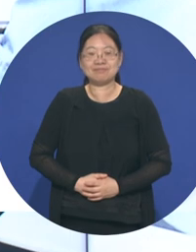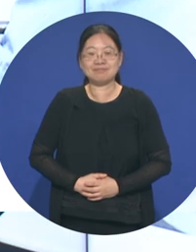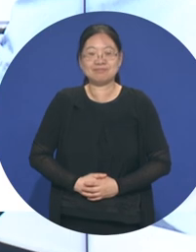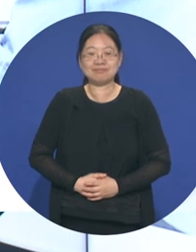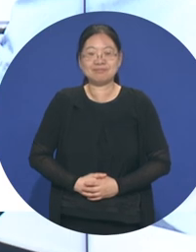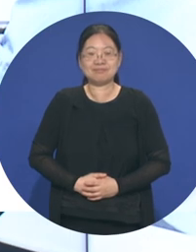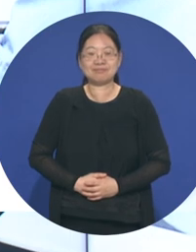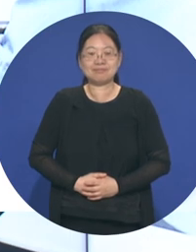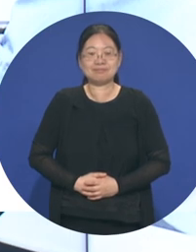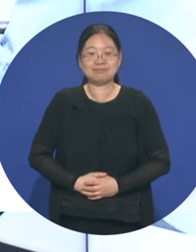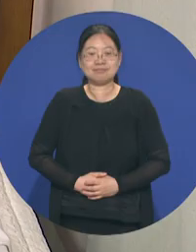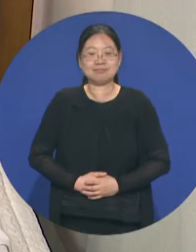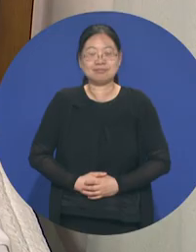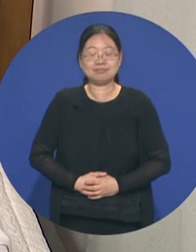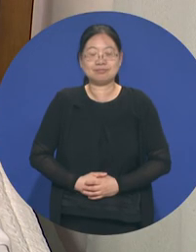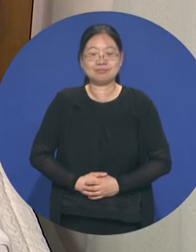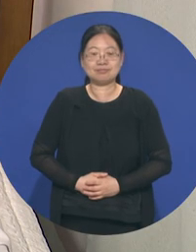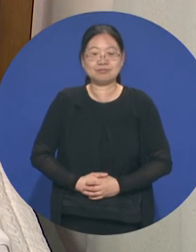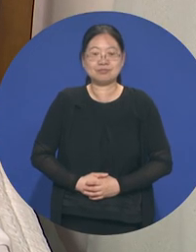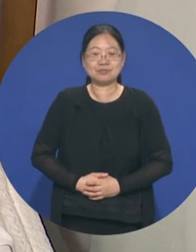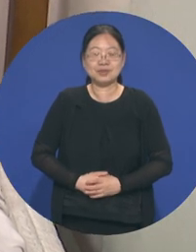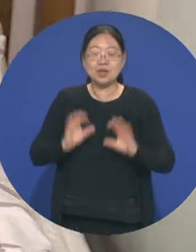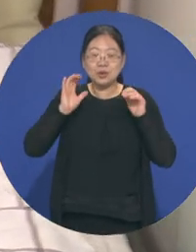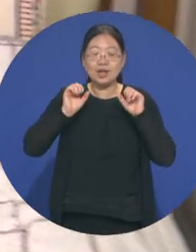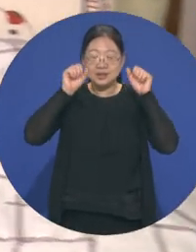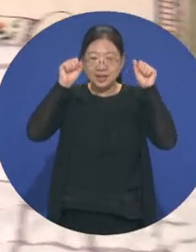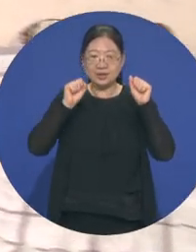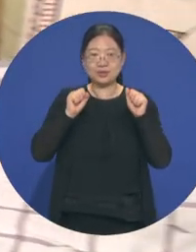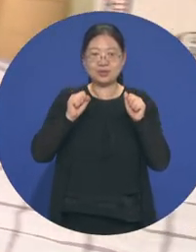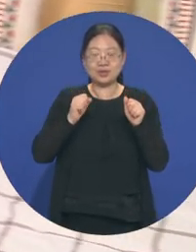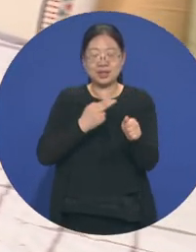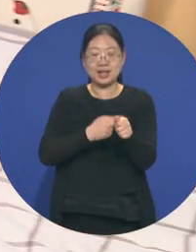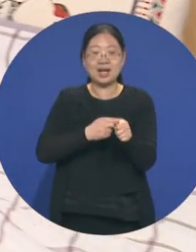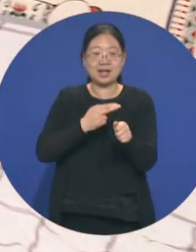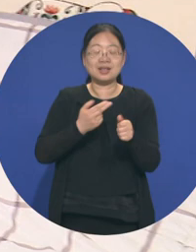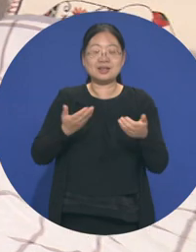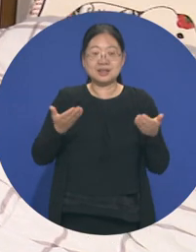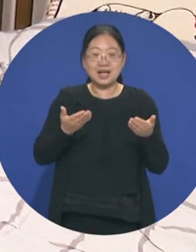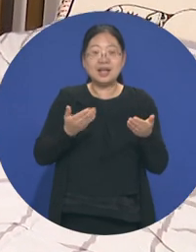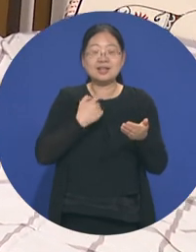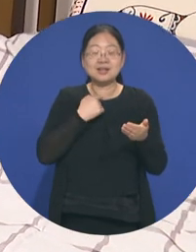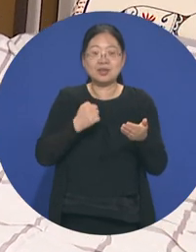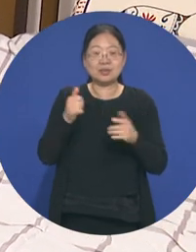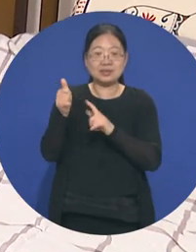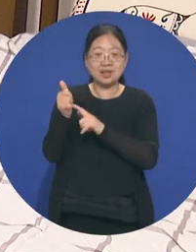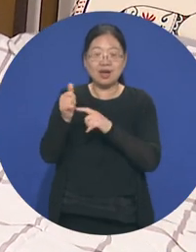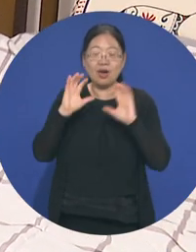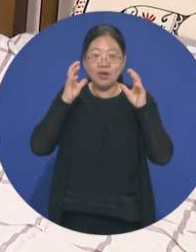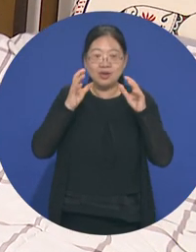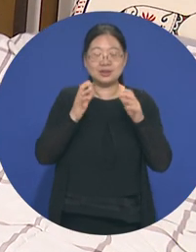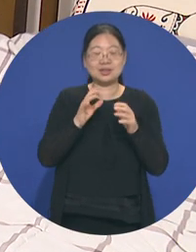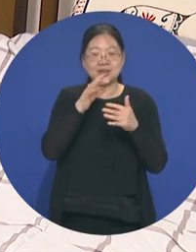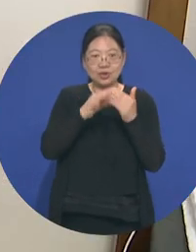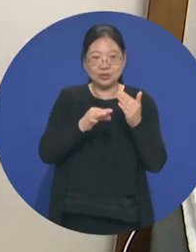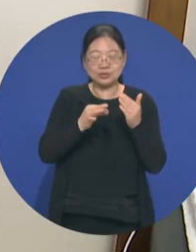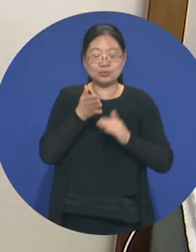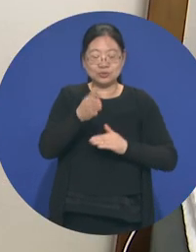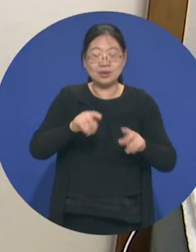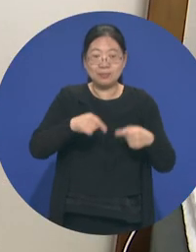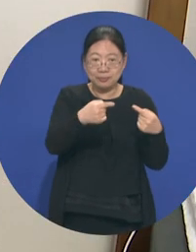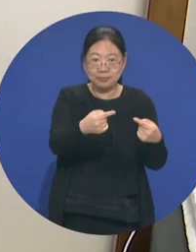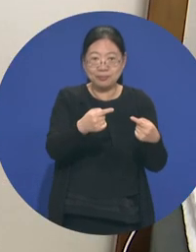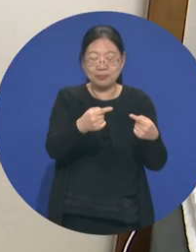함께 들어보시죠 유아체육 강사로 일하던 조정환 씨는 어린이 콘텐츠 분야 창업에